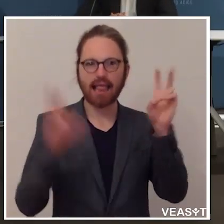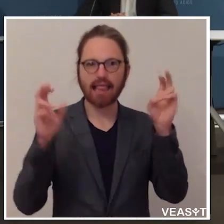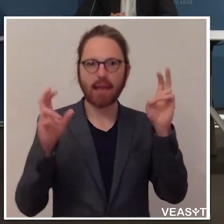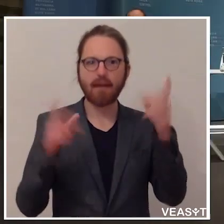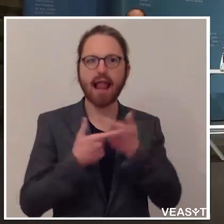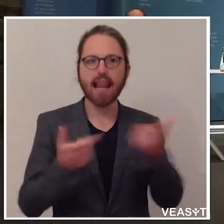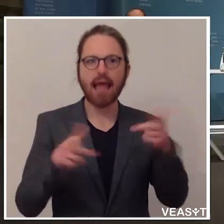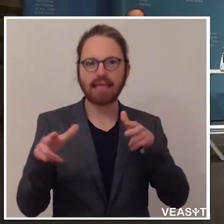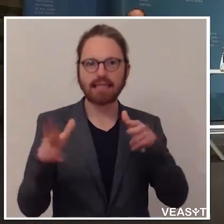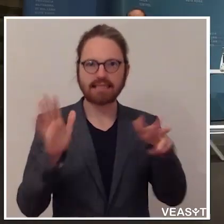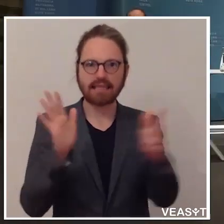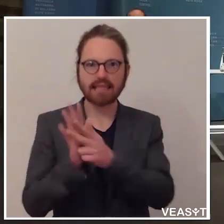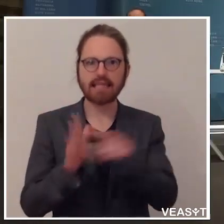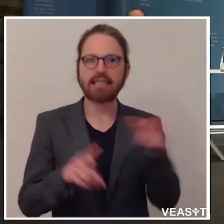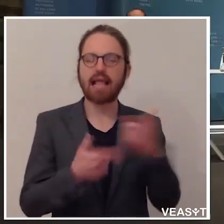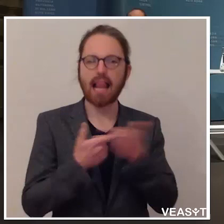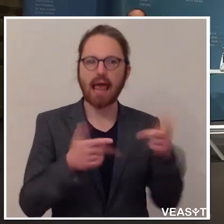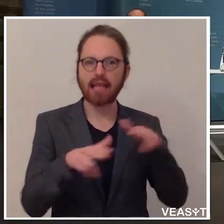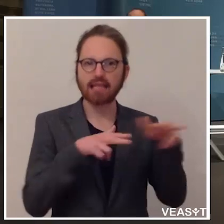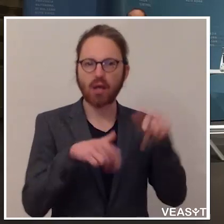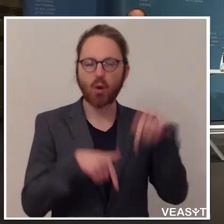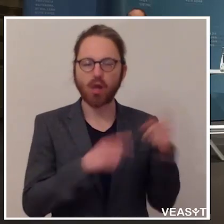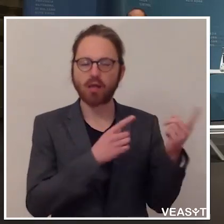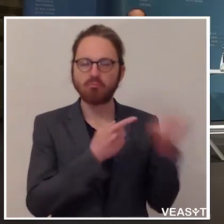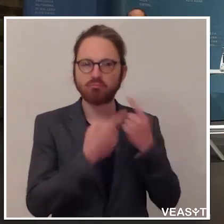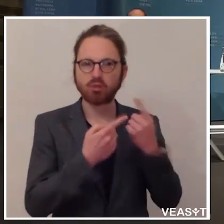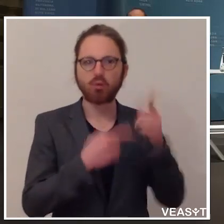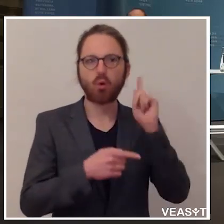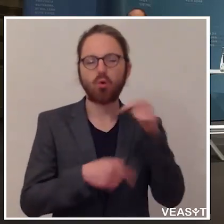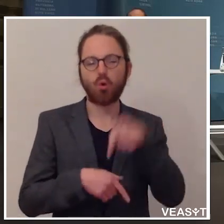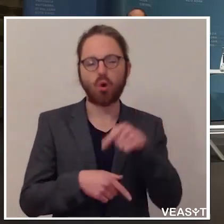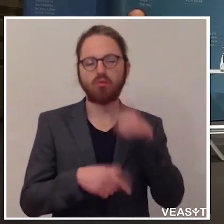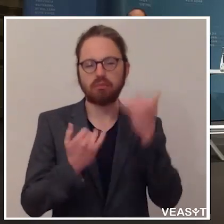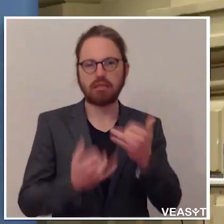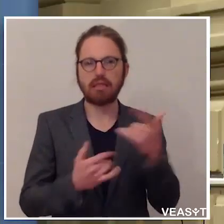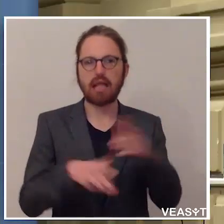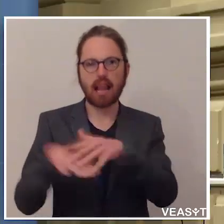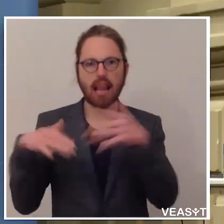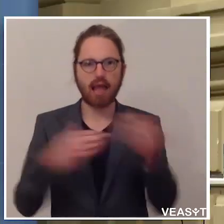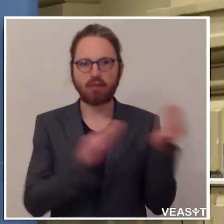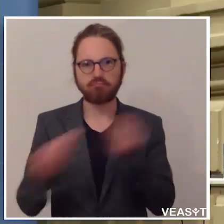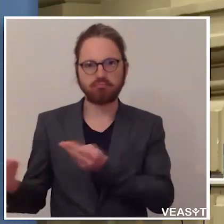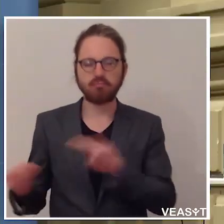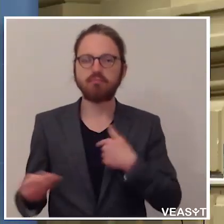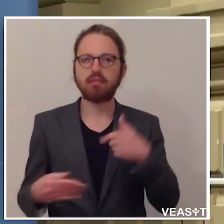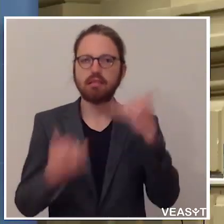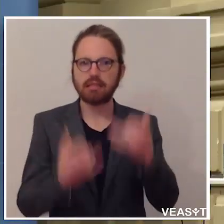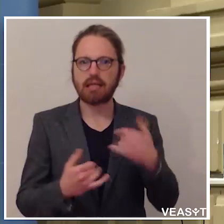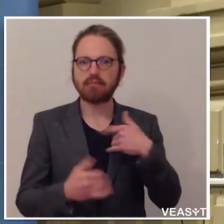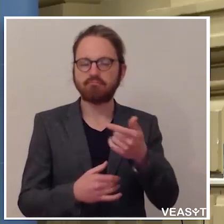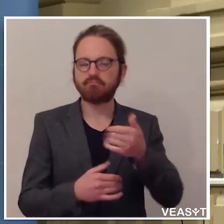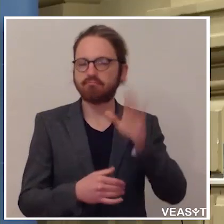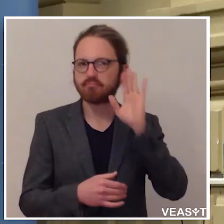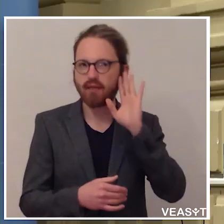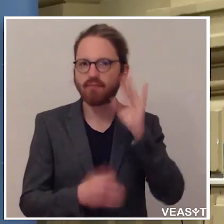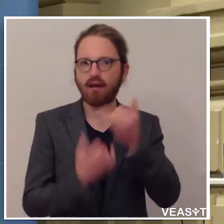die Landesregierung heute besprochen hat und nun dem Südtiroler Landtag zur Entscheidung vorlegt. Wir werden also aus erster Hand erfahren,